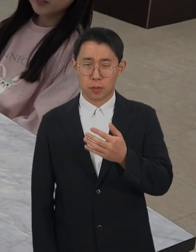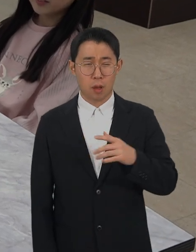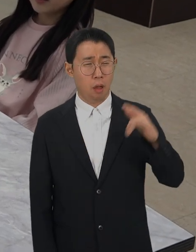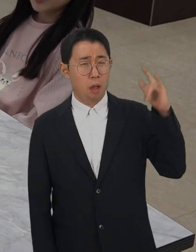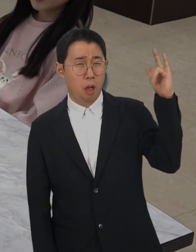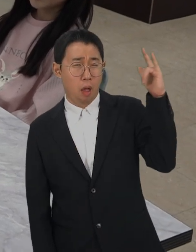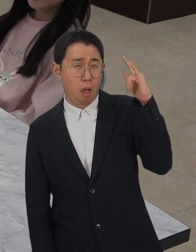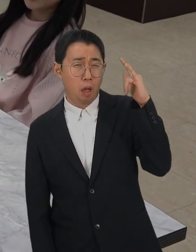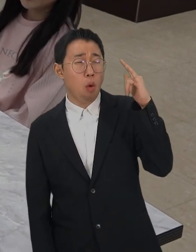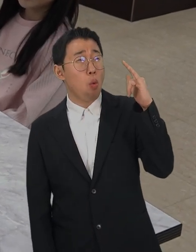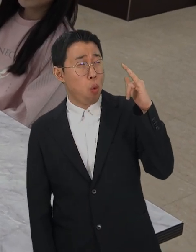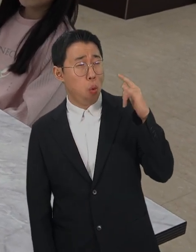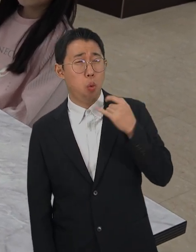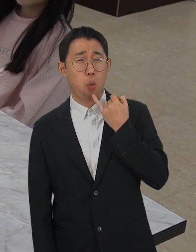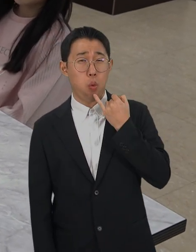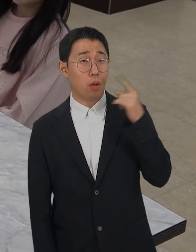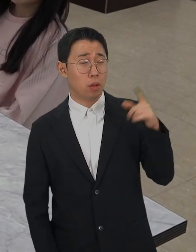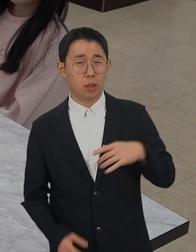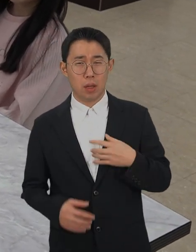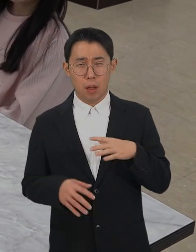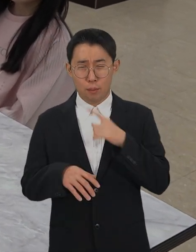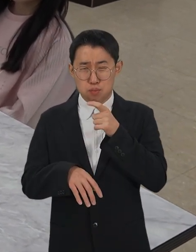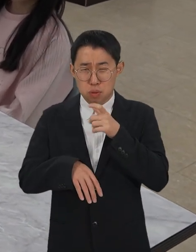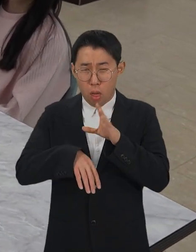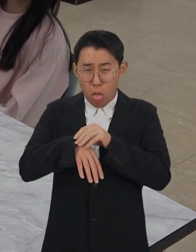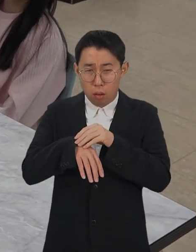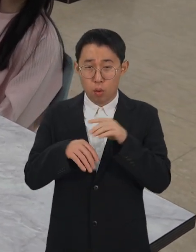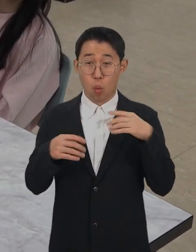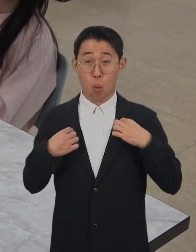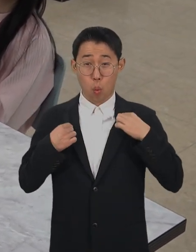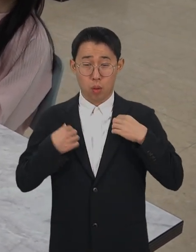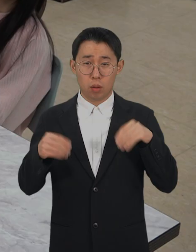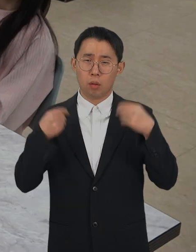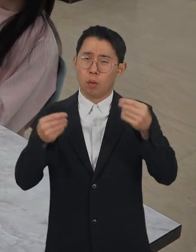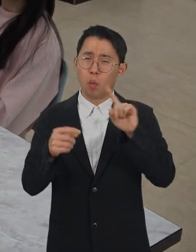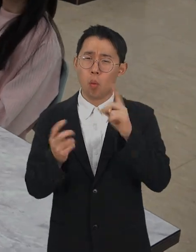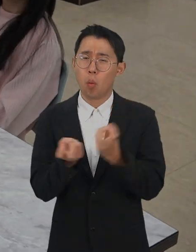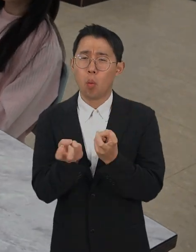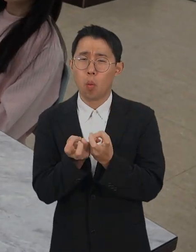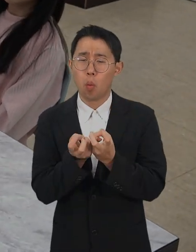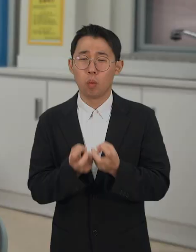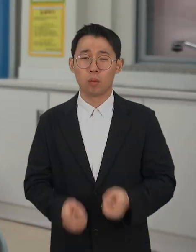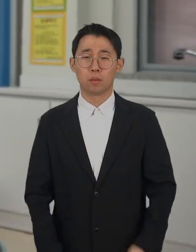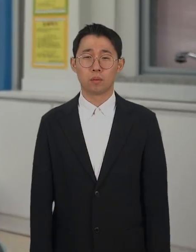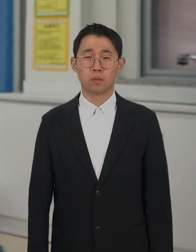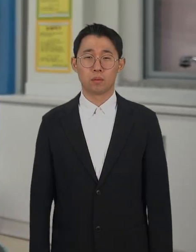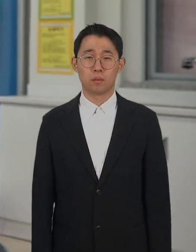자, 여러분, 해가 잘 드는 곳에 젖은 옷을 걸어놓으면 어떻게 될까요?